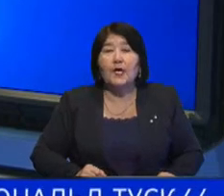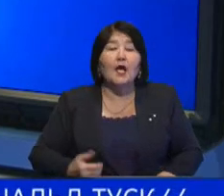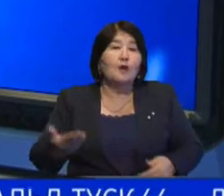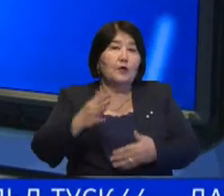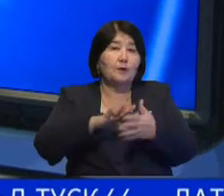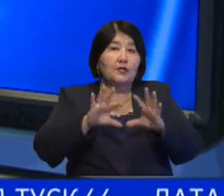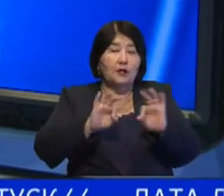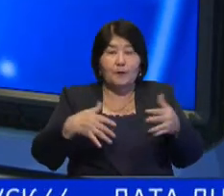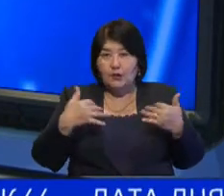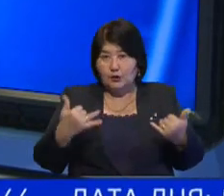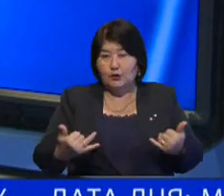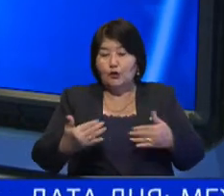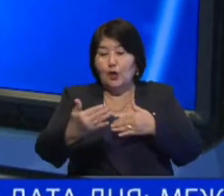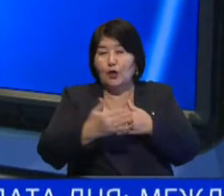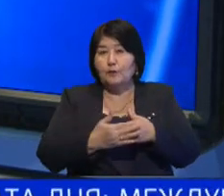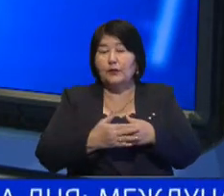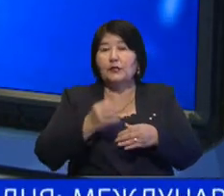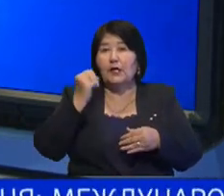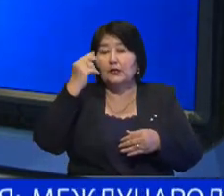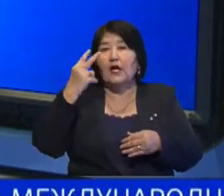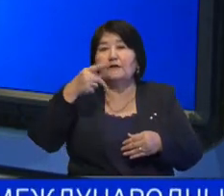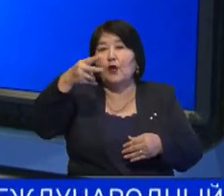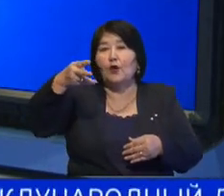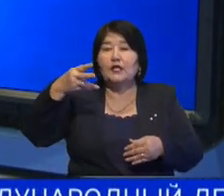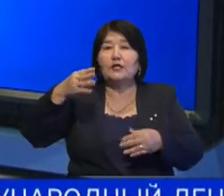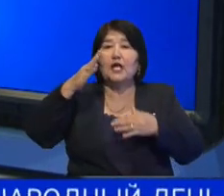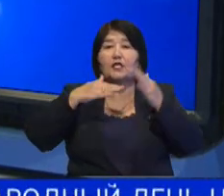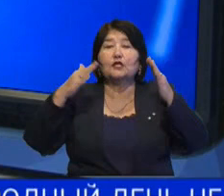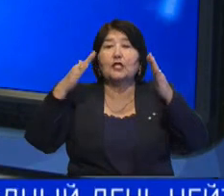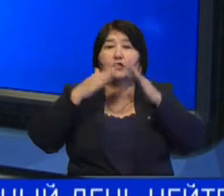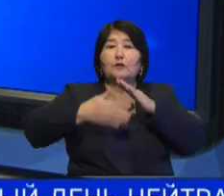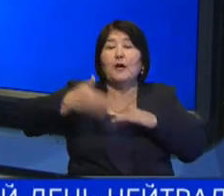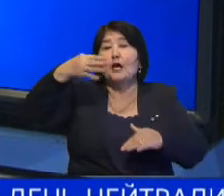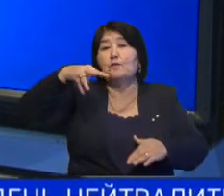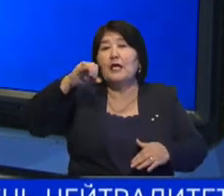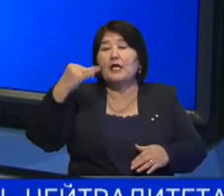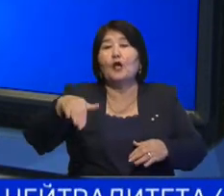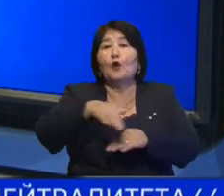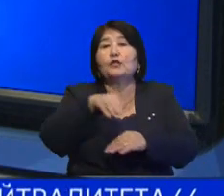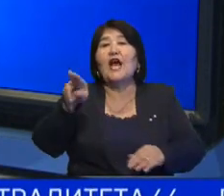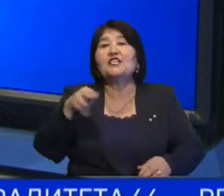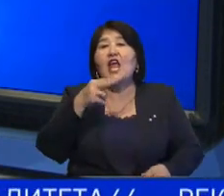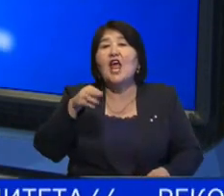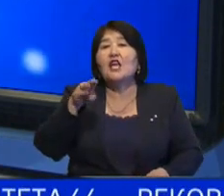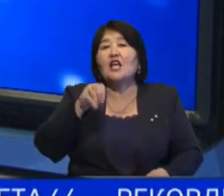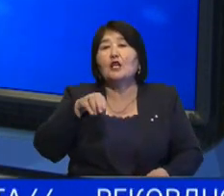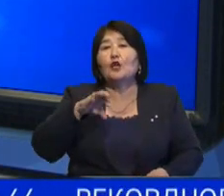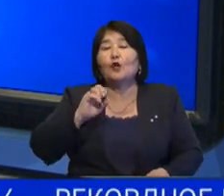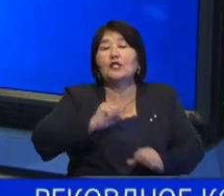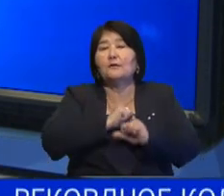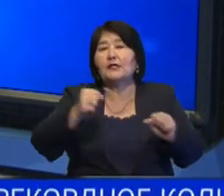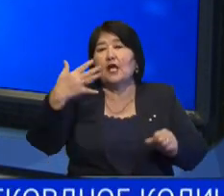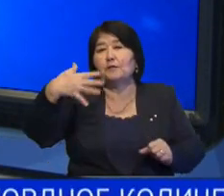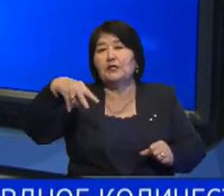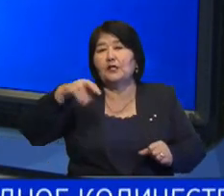Мы продолжаем выпуск. Сегодня, ближе к полудню, на втором этаже недостроенного жилого комплекса «Мирей» по улице Желтоқсан взорвался